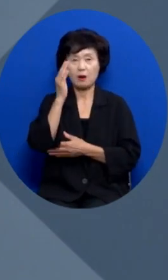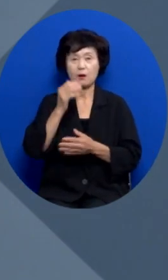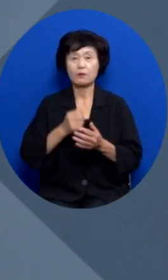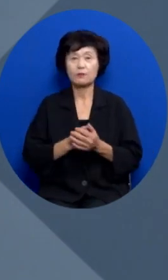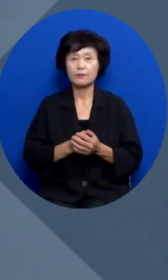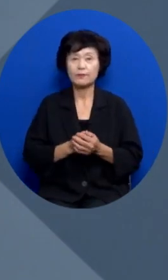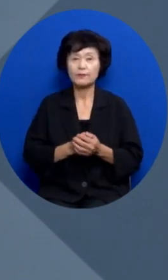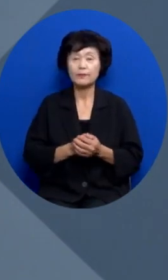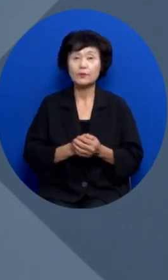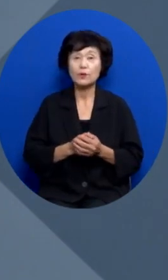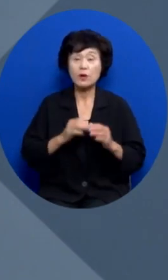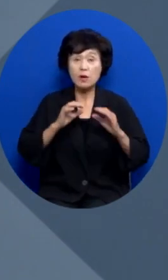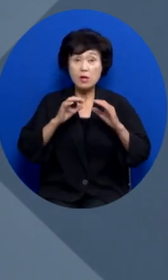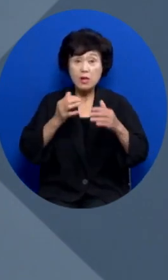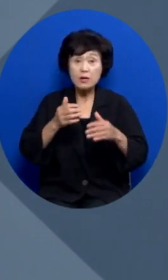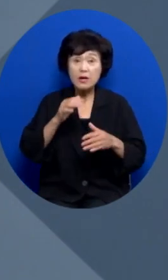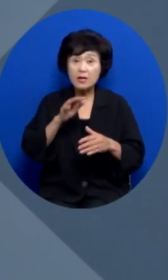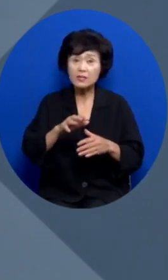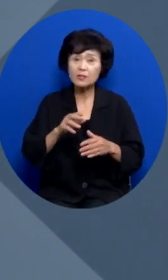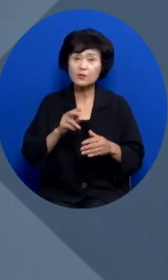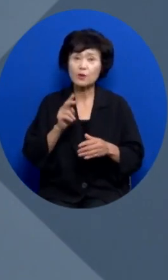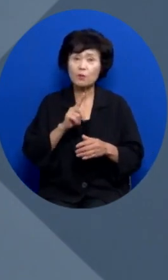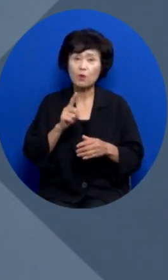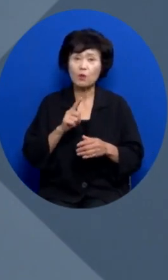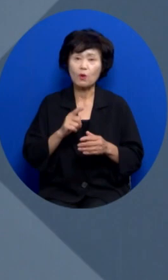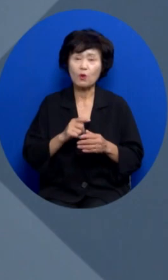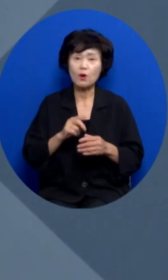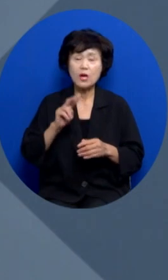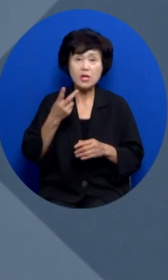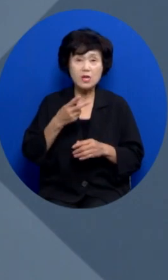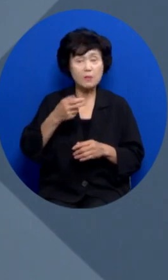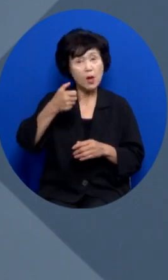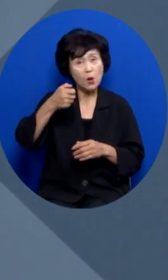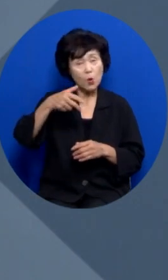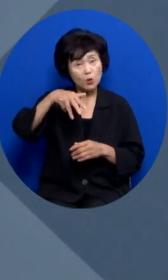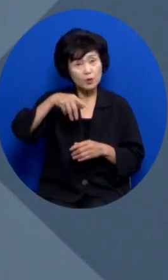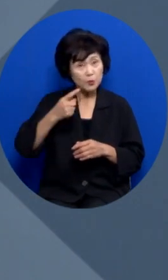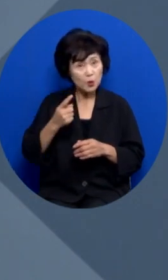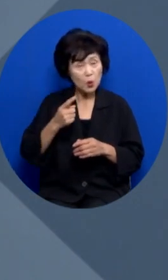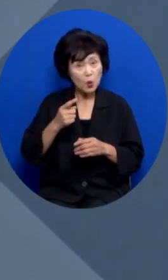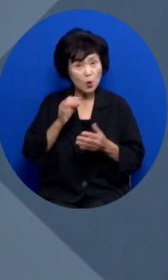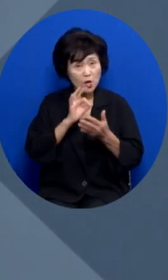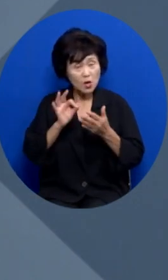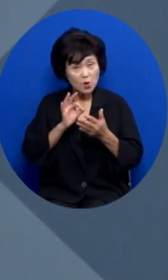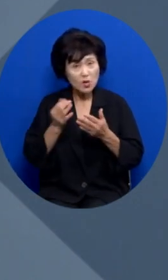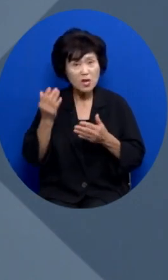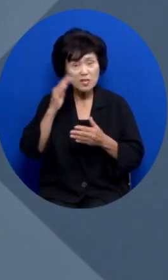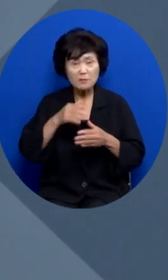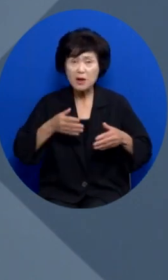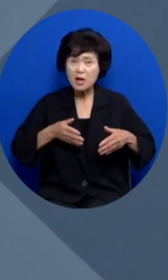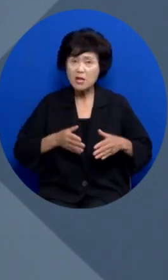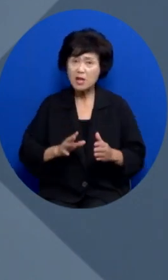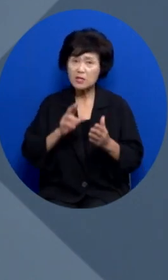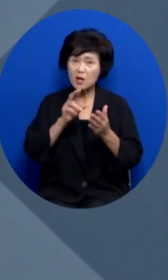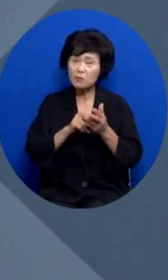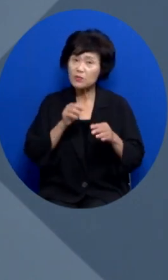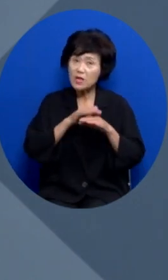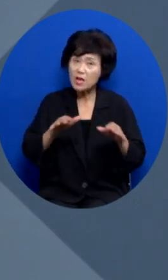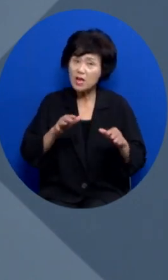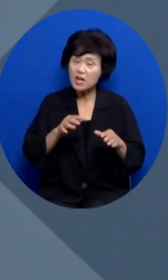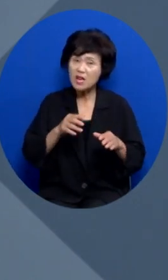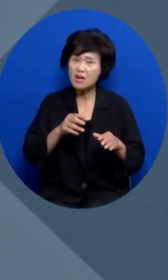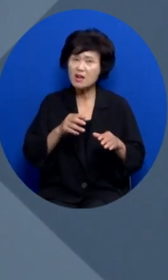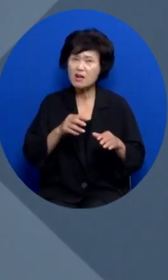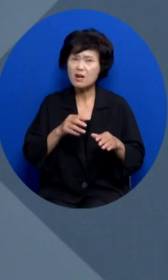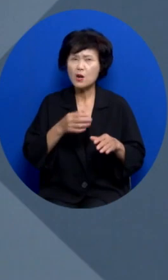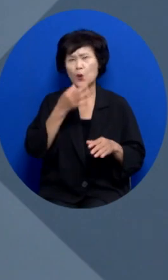오래됐잖아요. 국가에서 250조라는 돈을 썼지만은 아무런 그 효과가 없기 때문에 우리